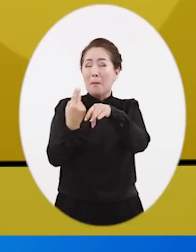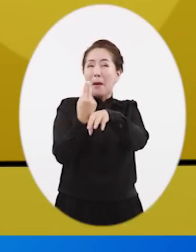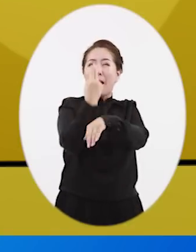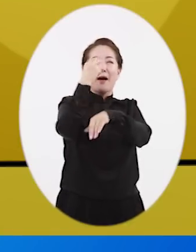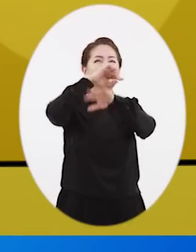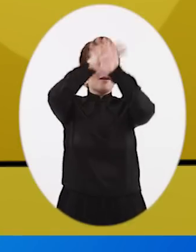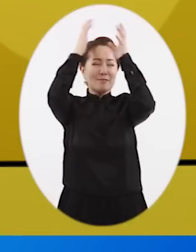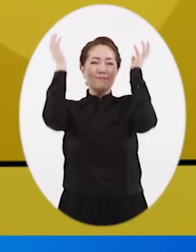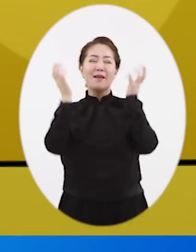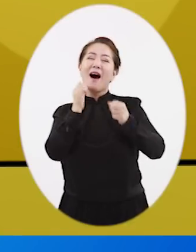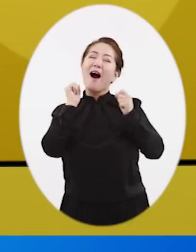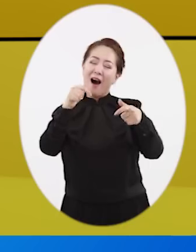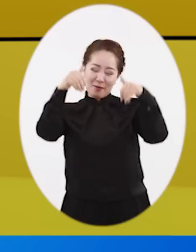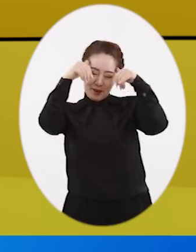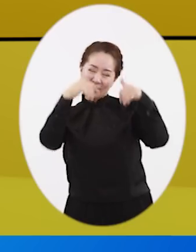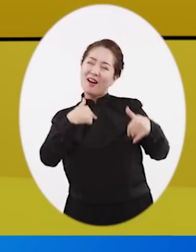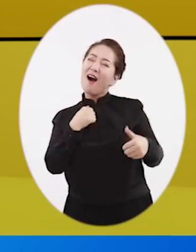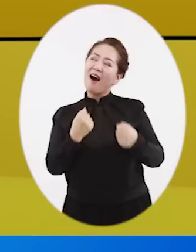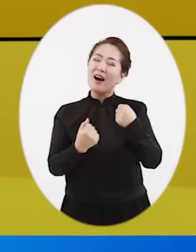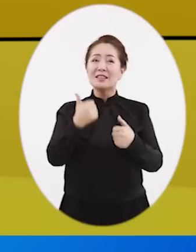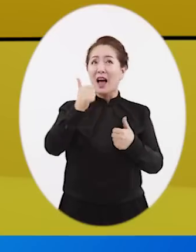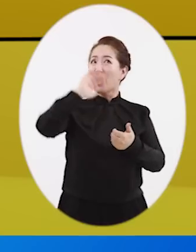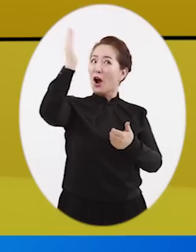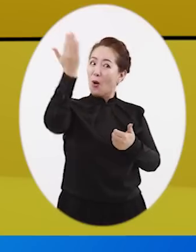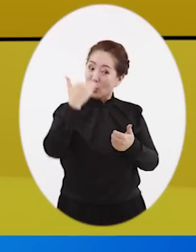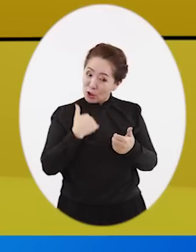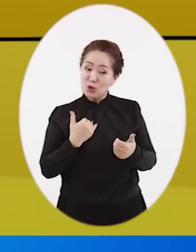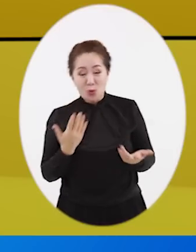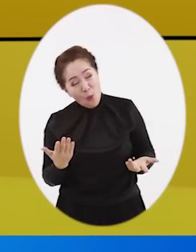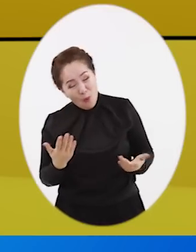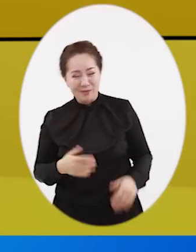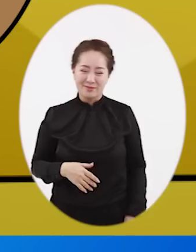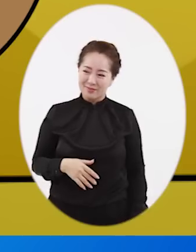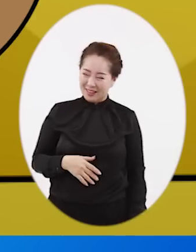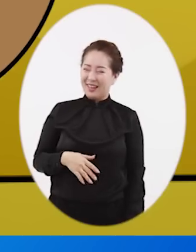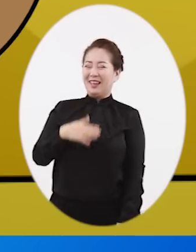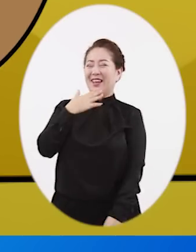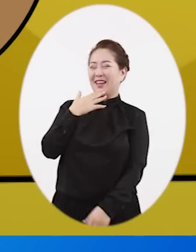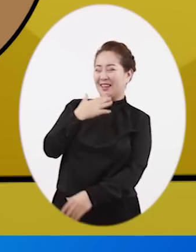Сансрын нисгэж басрааха сэн яваад ирж хэснэ.